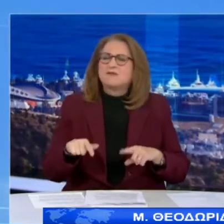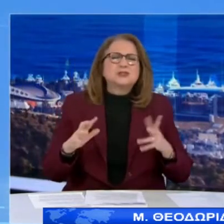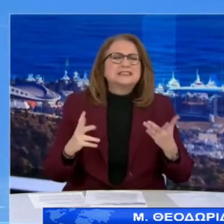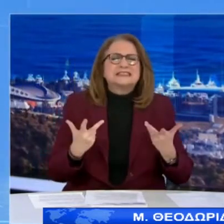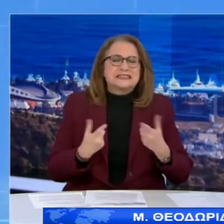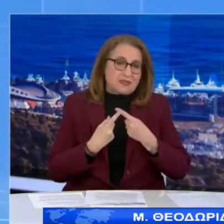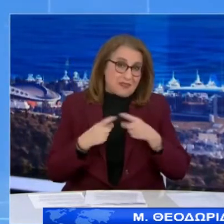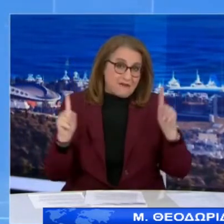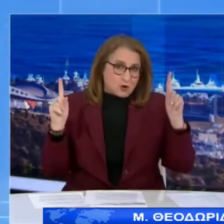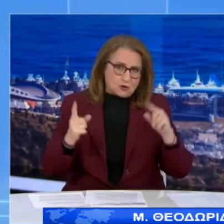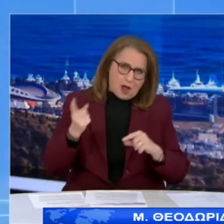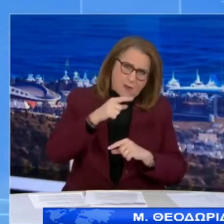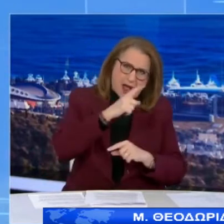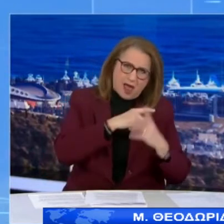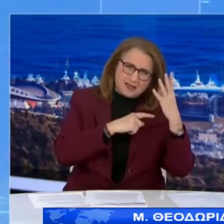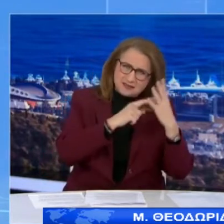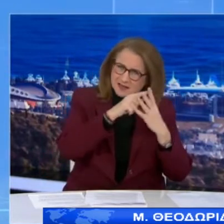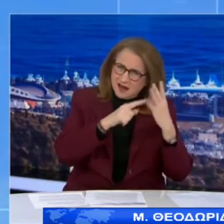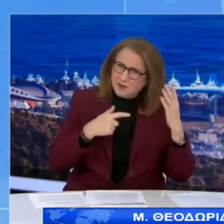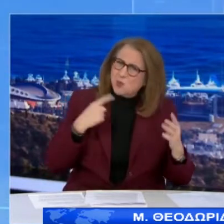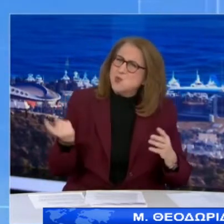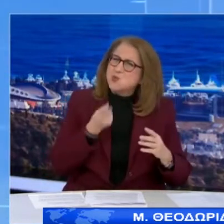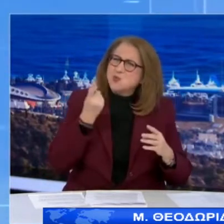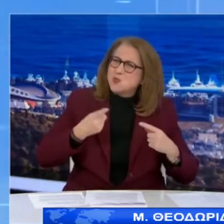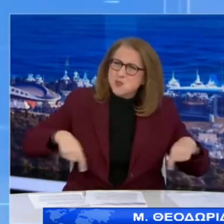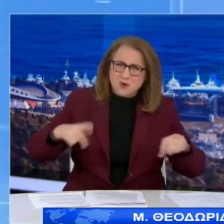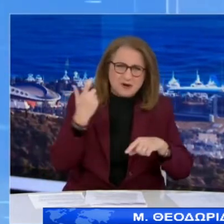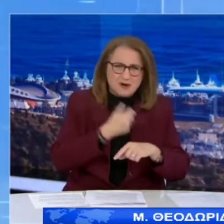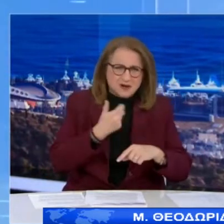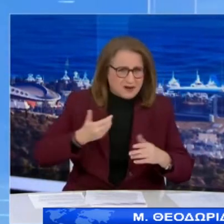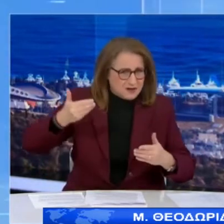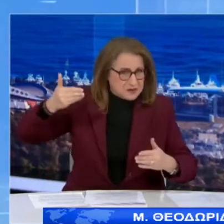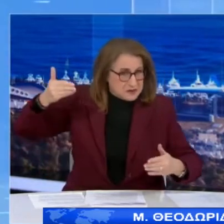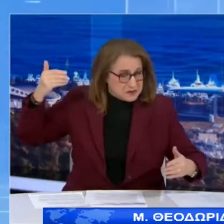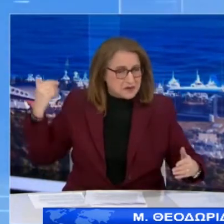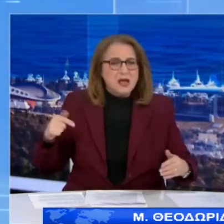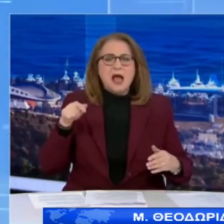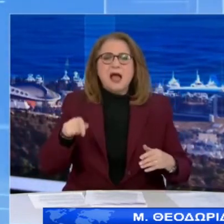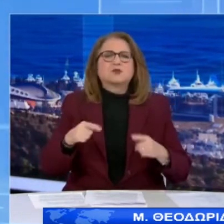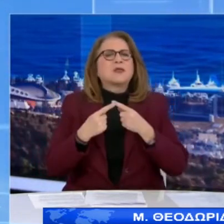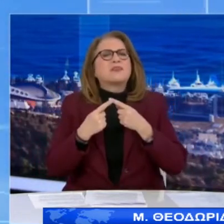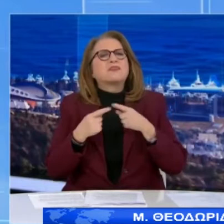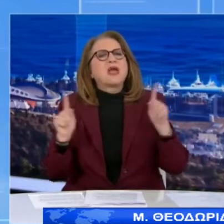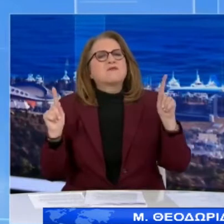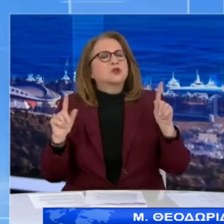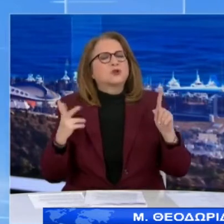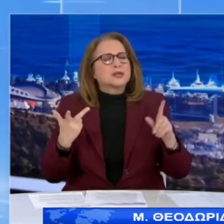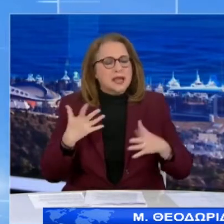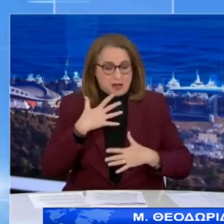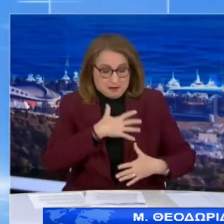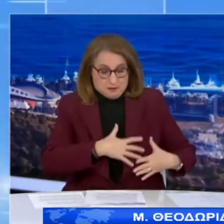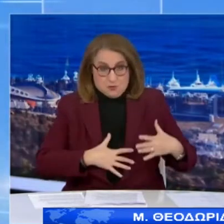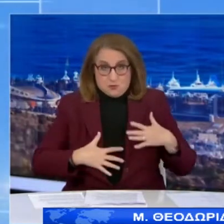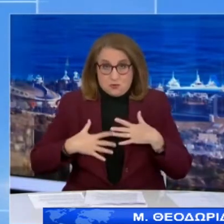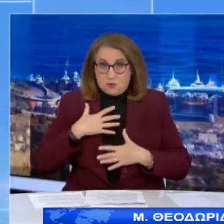τεχνολογίας έγκυται στον τρόπο ενεργοποίησης του μηχανισμού ανοσίας. Όλα τα εμβόλια στοχεύουν